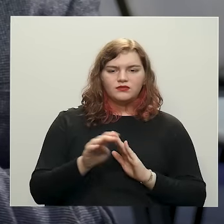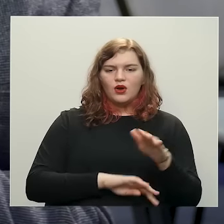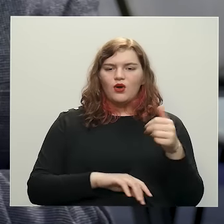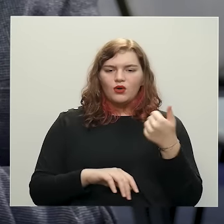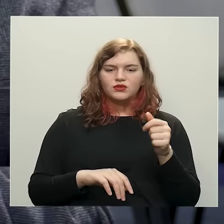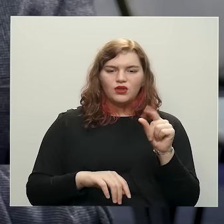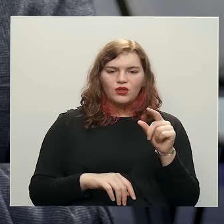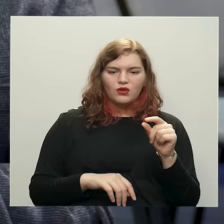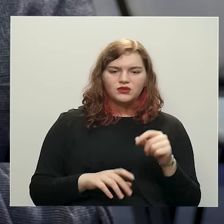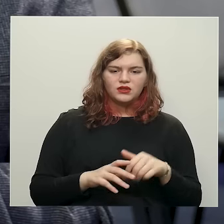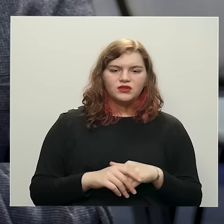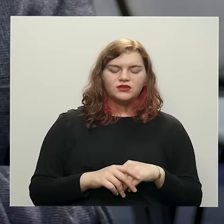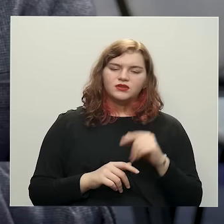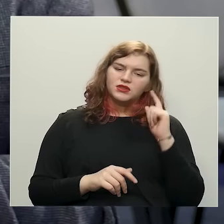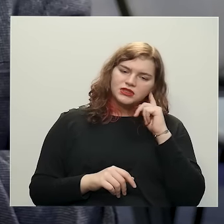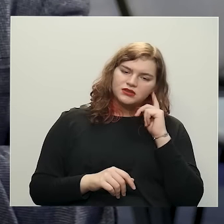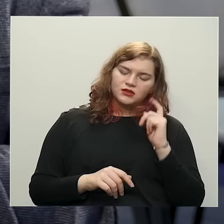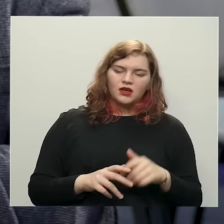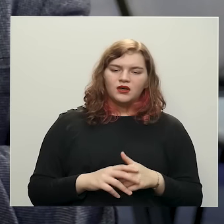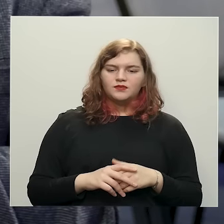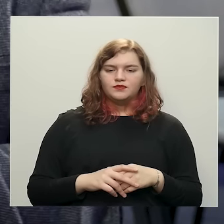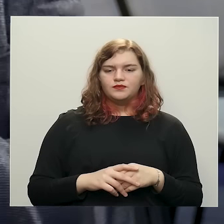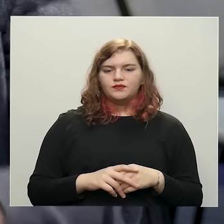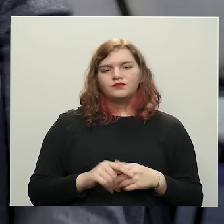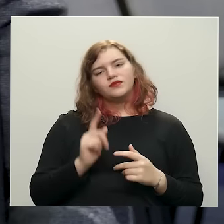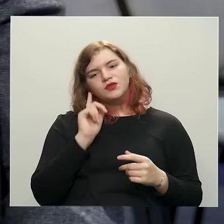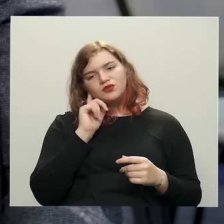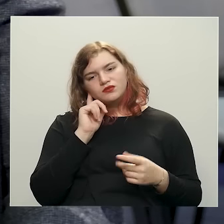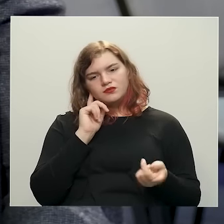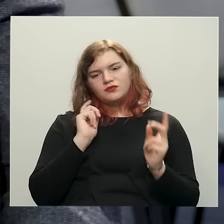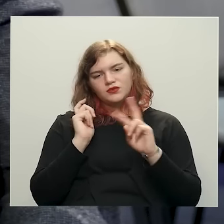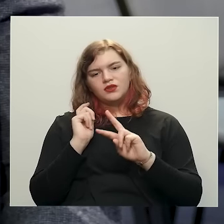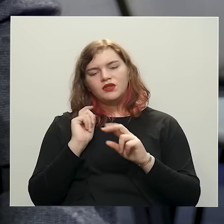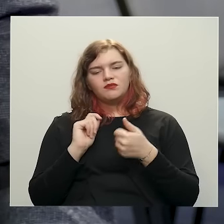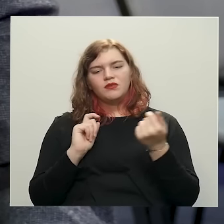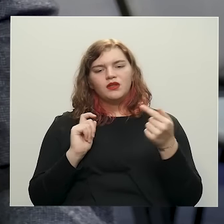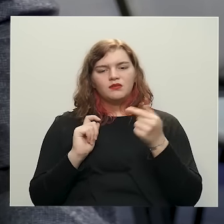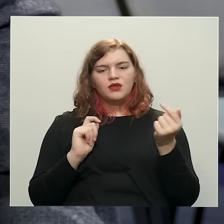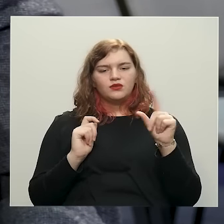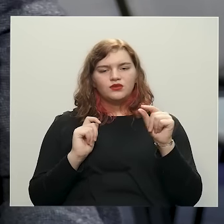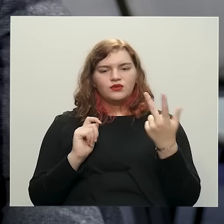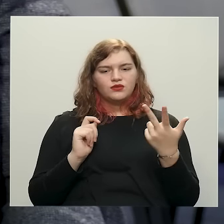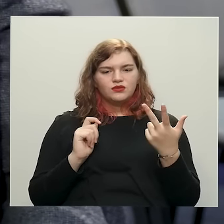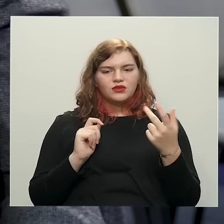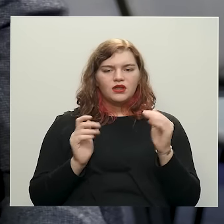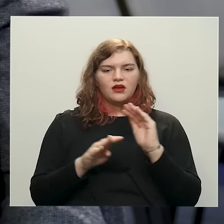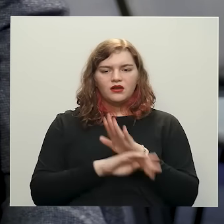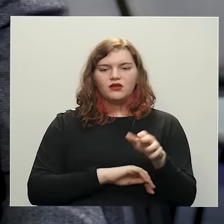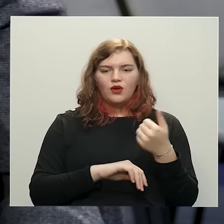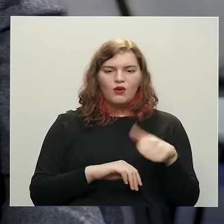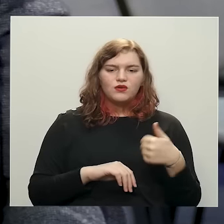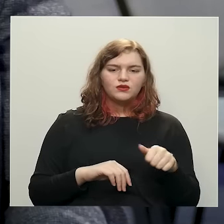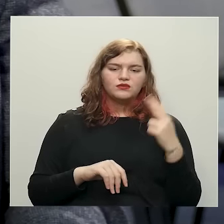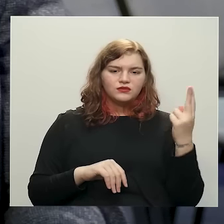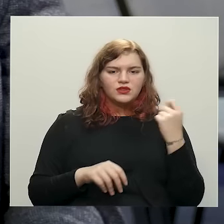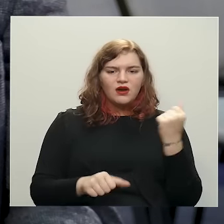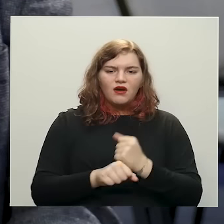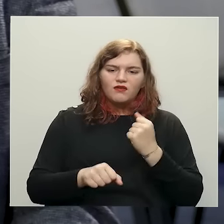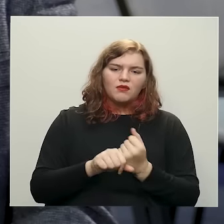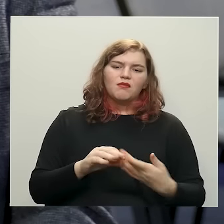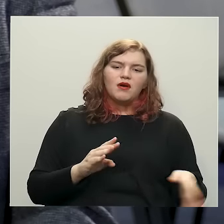de decibeli. La stânga. Da. Iar asta de la... minus 23 are 100. Deci Dumnezeu a